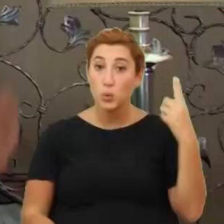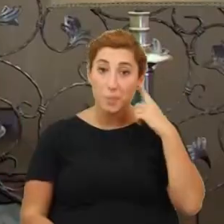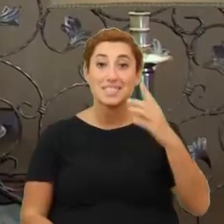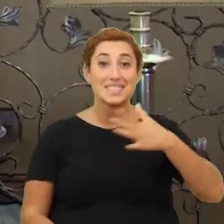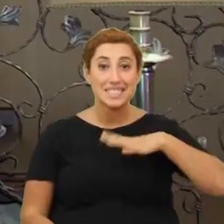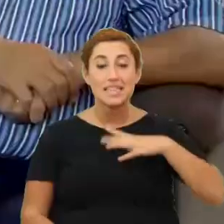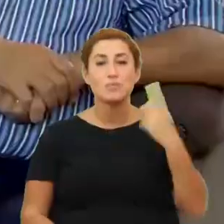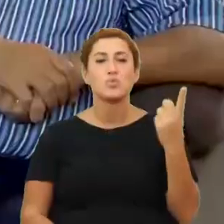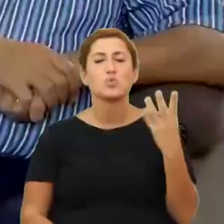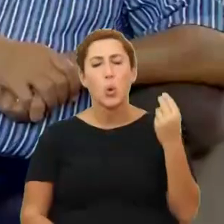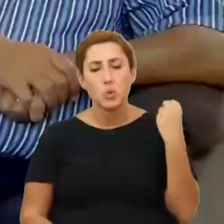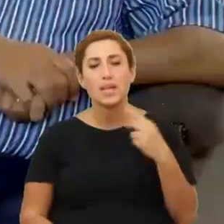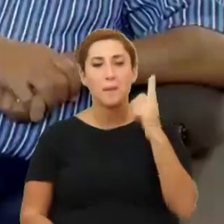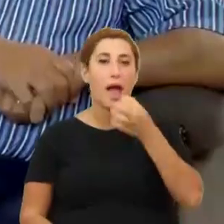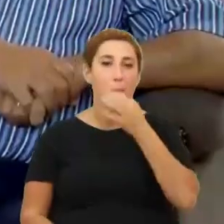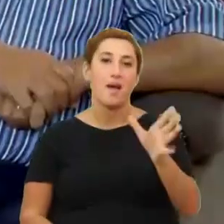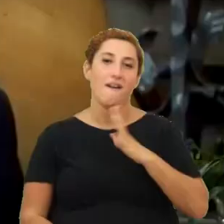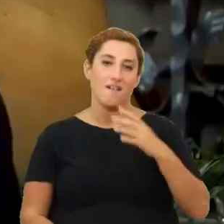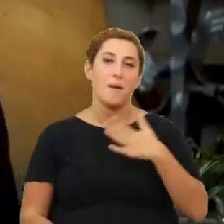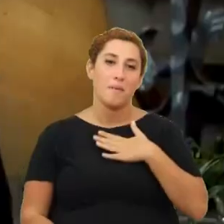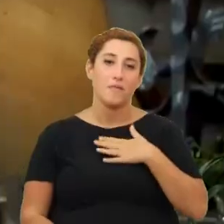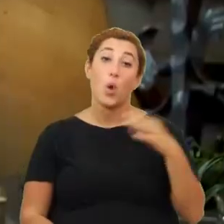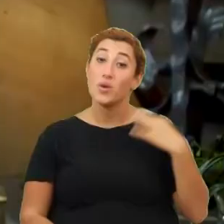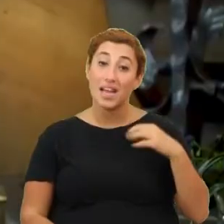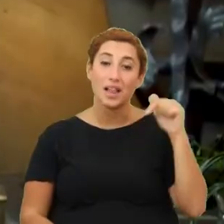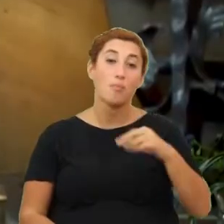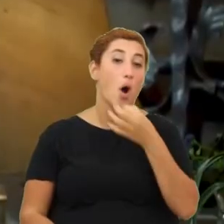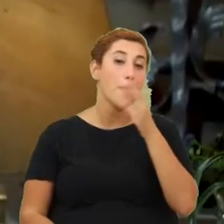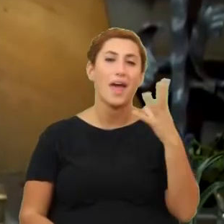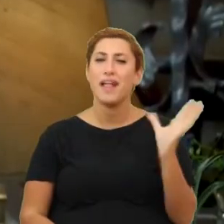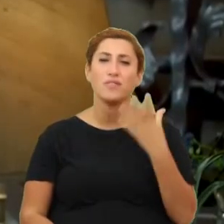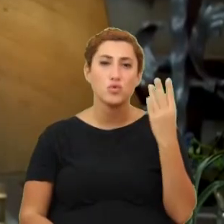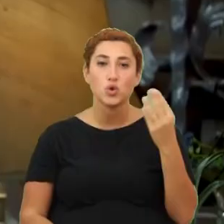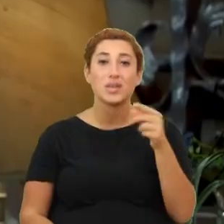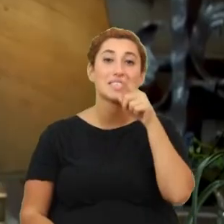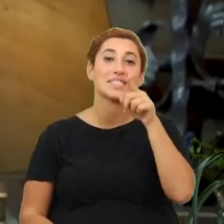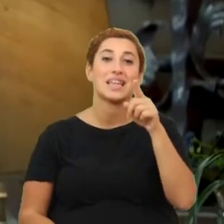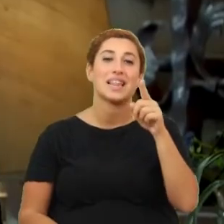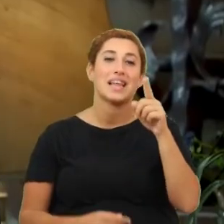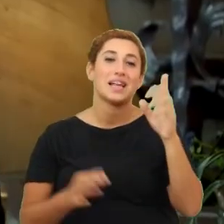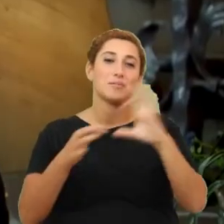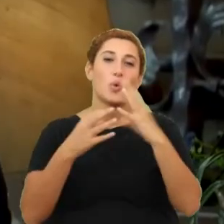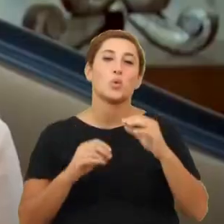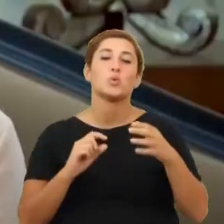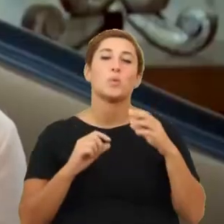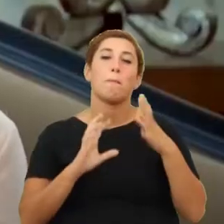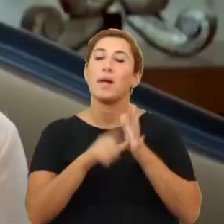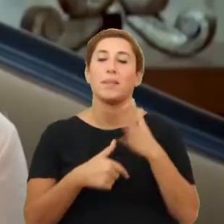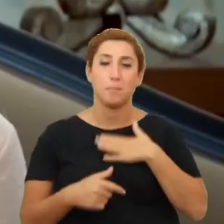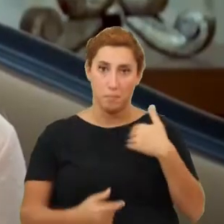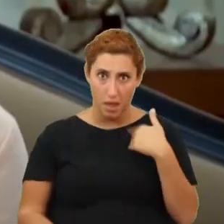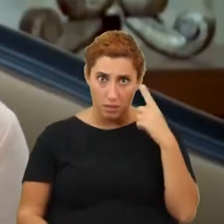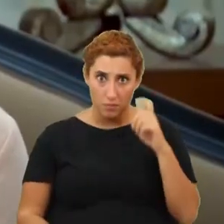duymasını istediğim çok güzel bir haber var bende. Özellikle de bu haber en çok seni ilgilendiriyor. Süzme balım. Ben mi?